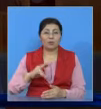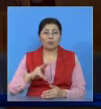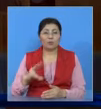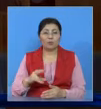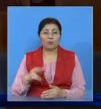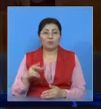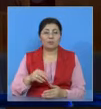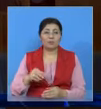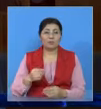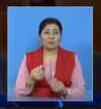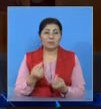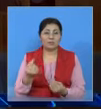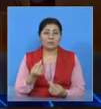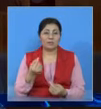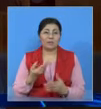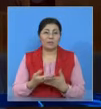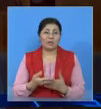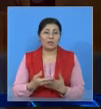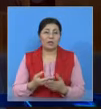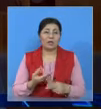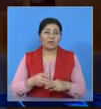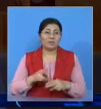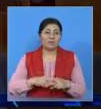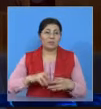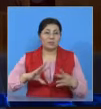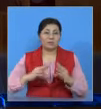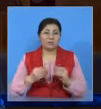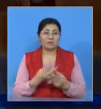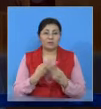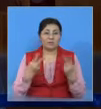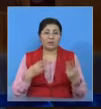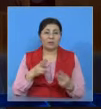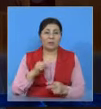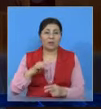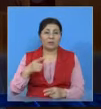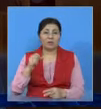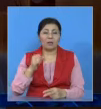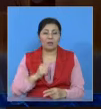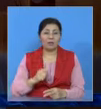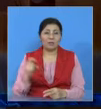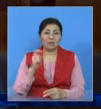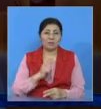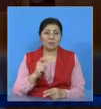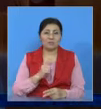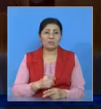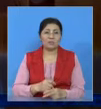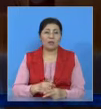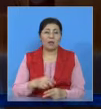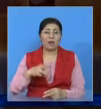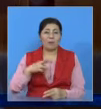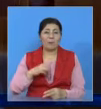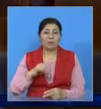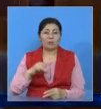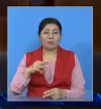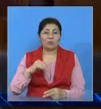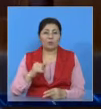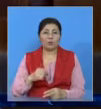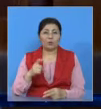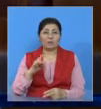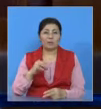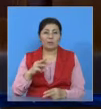Ну, неплохие результаты для этого года показывают хозяйство Каргалинского района, там где-то в среднем 8 выходит. Мартузский район и Хромтауский